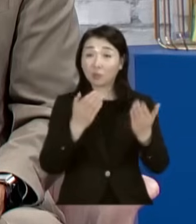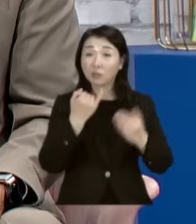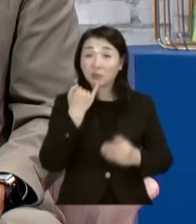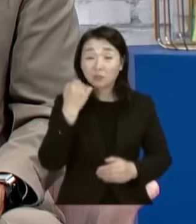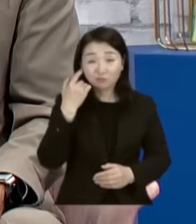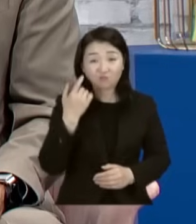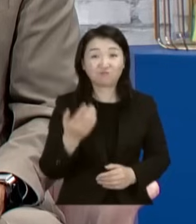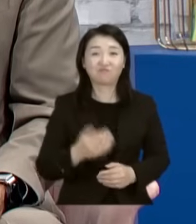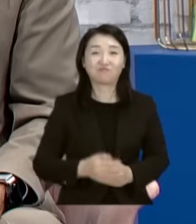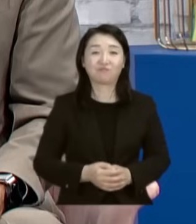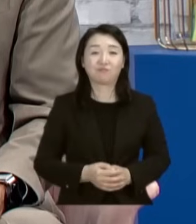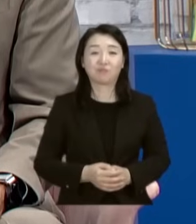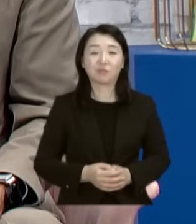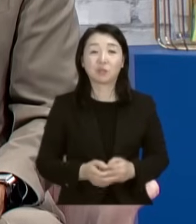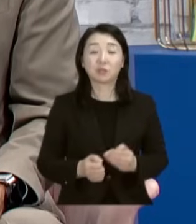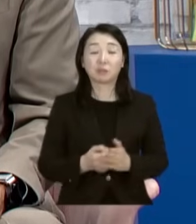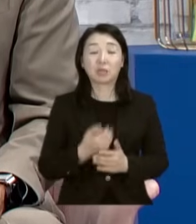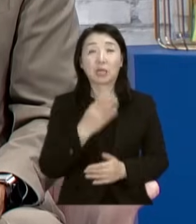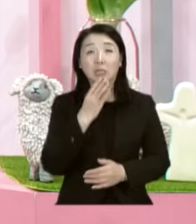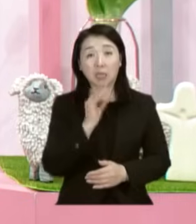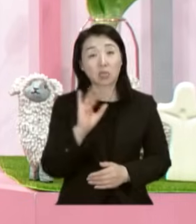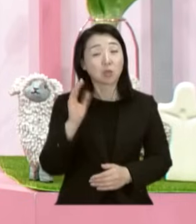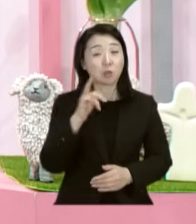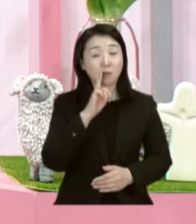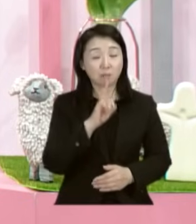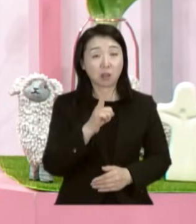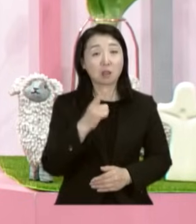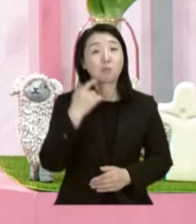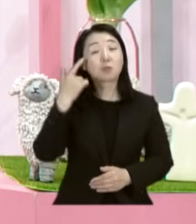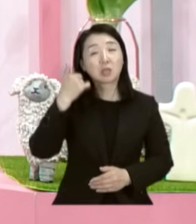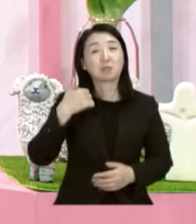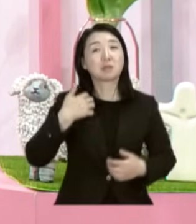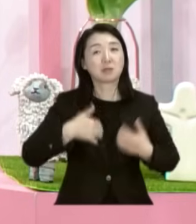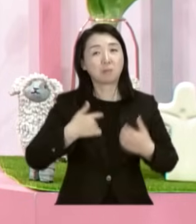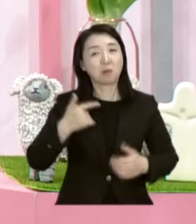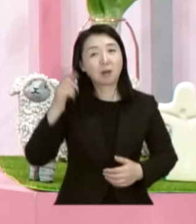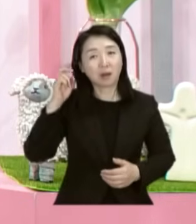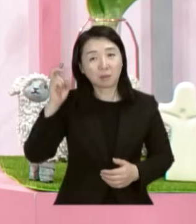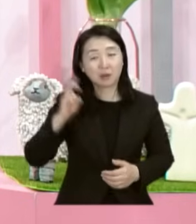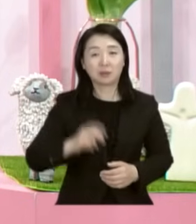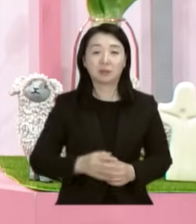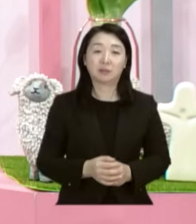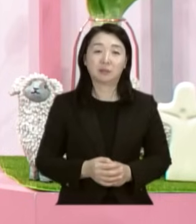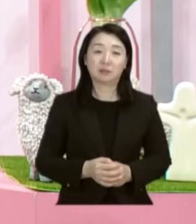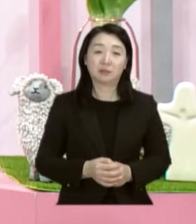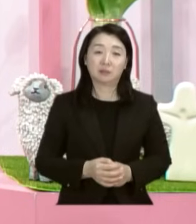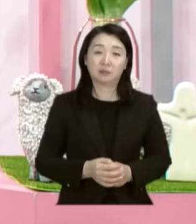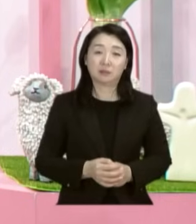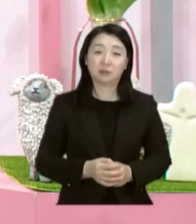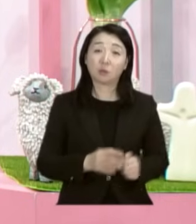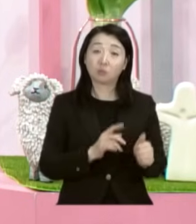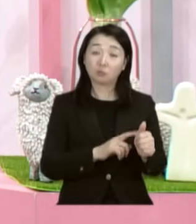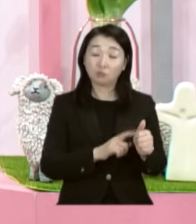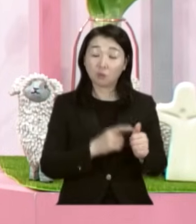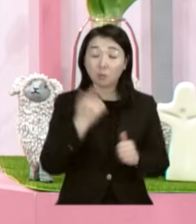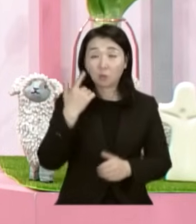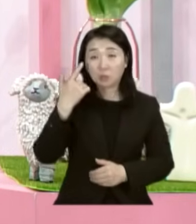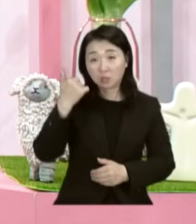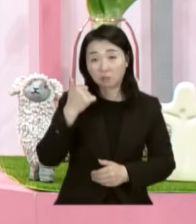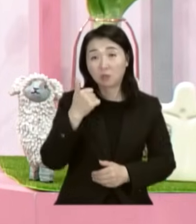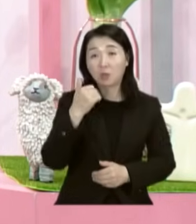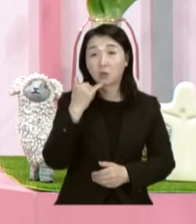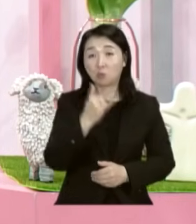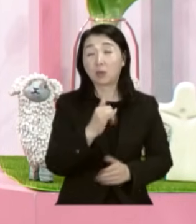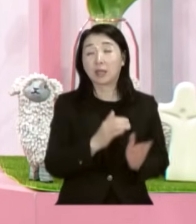기도를 좀 받아도 될까요네 맞아요 그래서 제가 당연히 되지 목사님이 더 기뻐하실 거라고 그래서 그 친구가 실제로